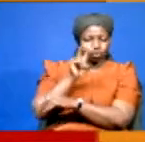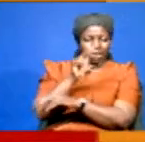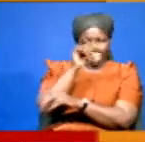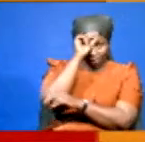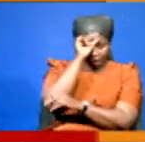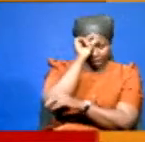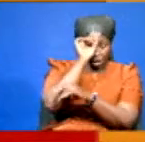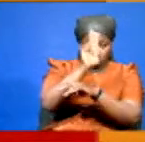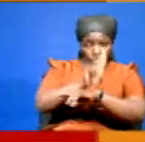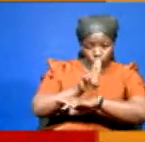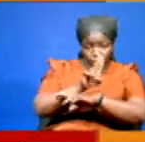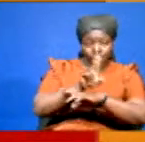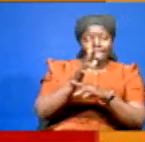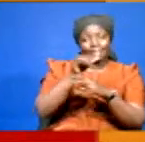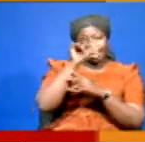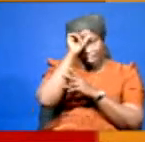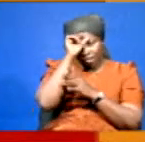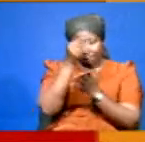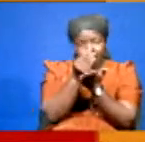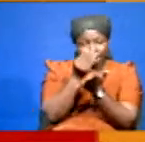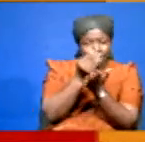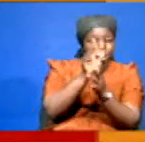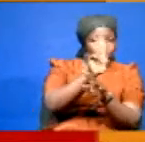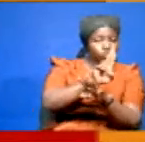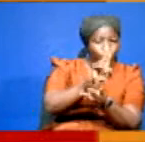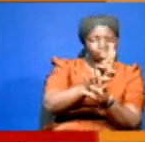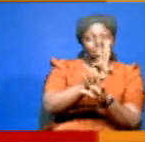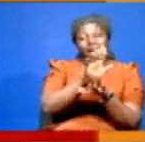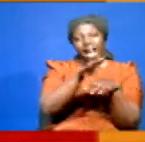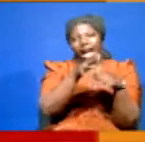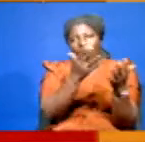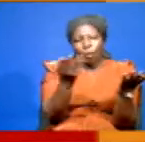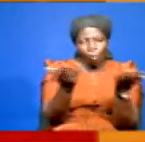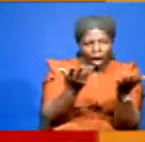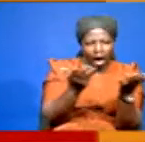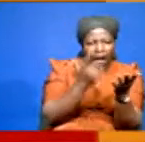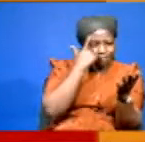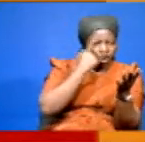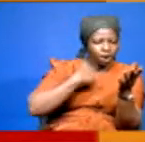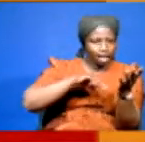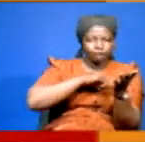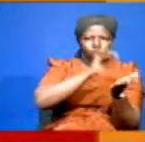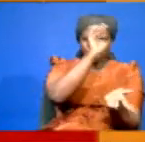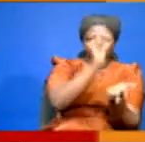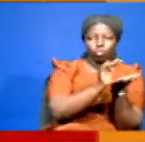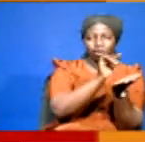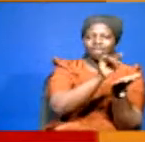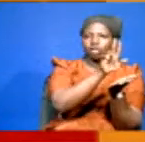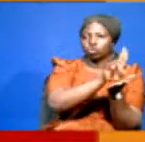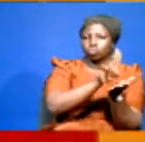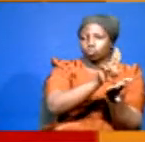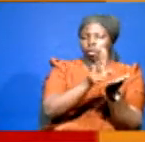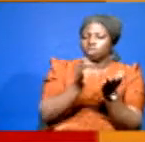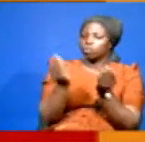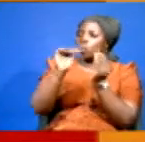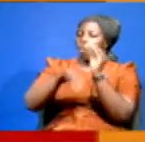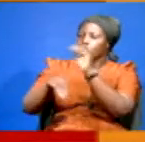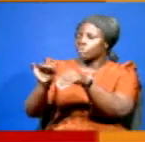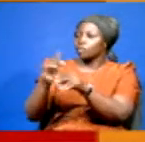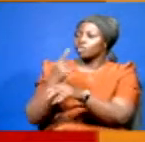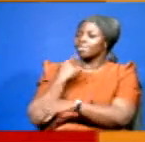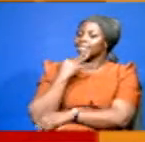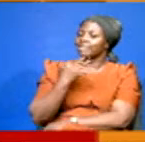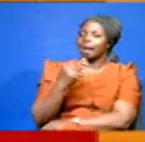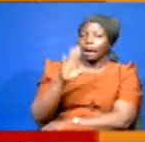ni wapi pesa ya serikali yatumika ambayo we can cut down so that to raise ile 300 billion ambayo tunaweza inject into the